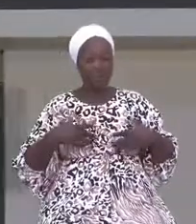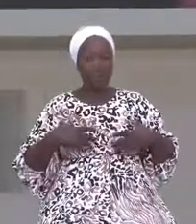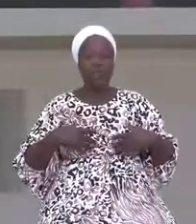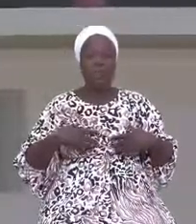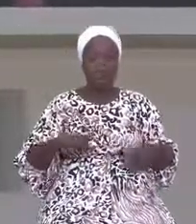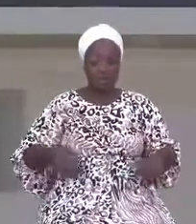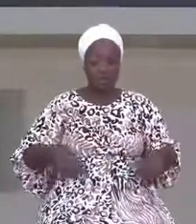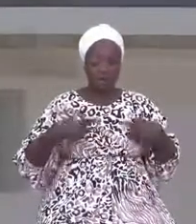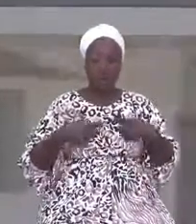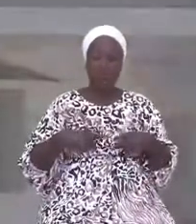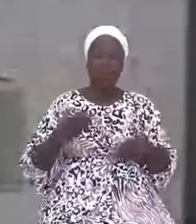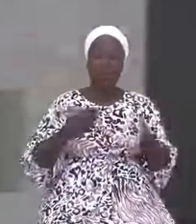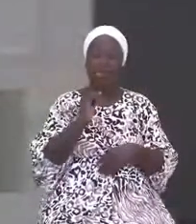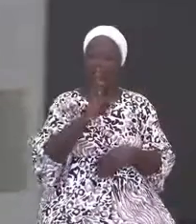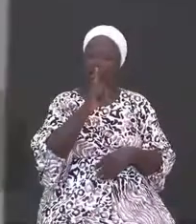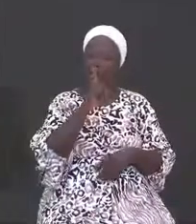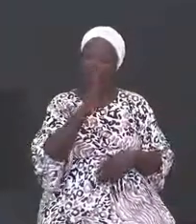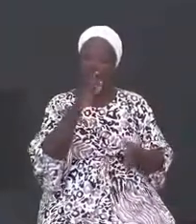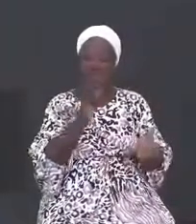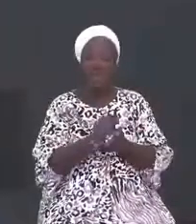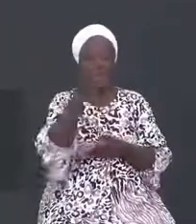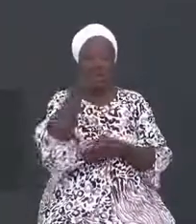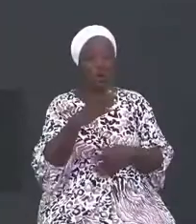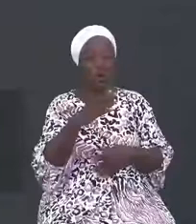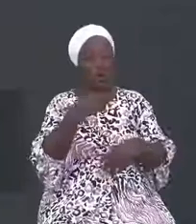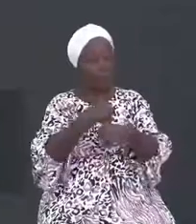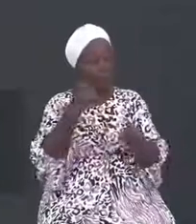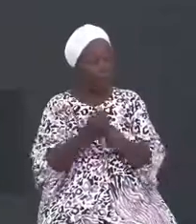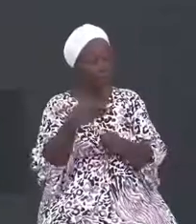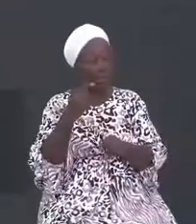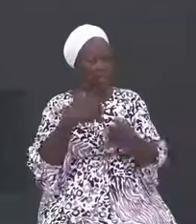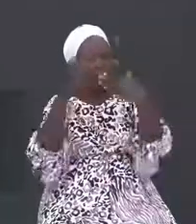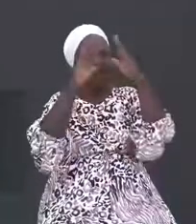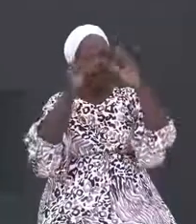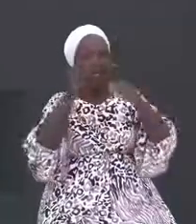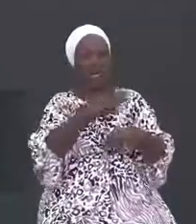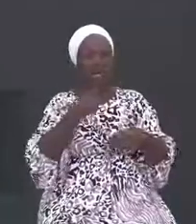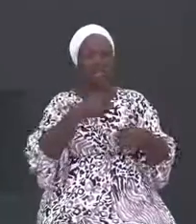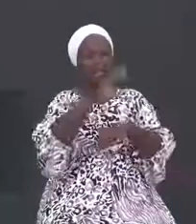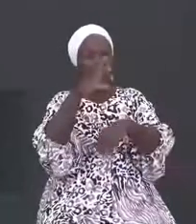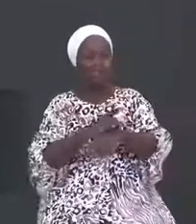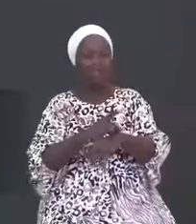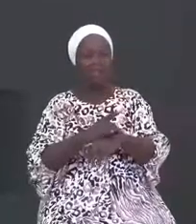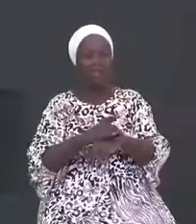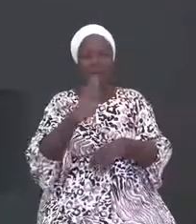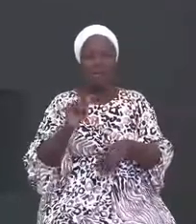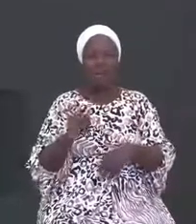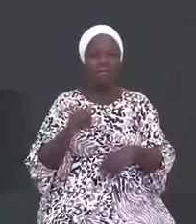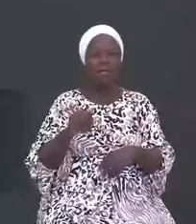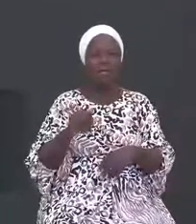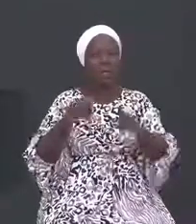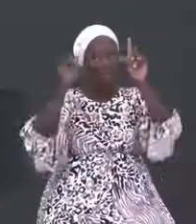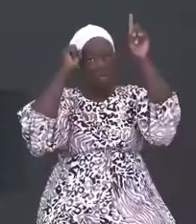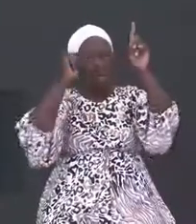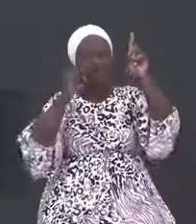fait est que Dieu a fait les cieux et la terre par ta grande